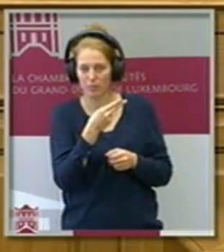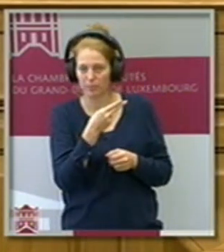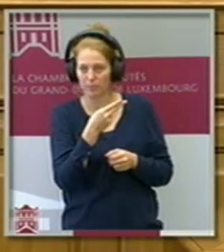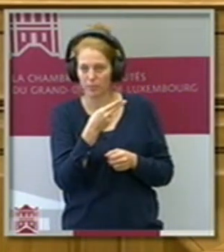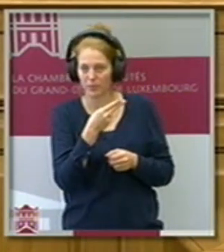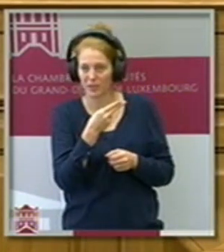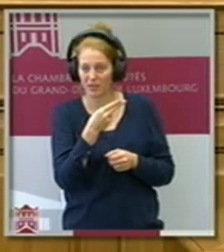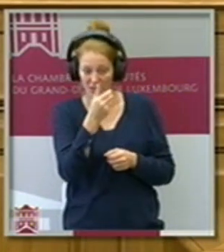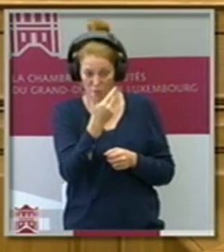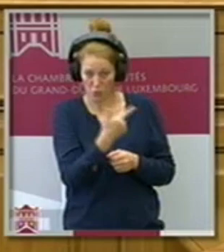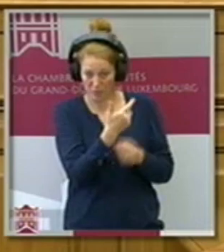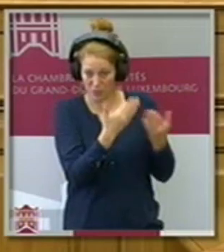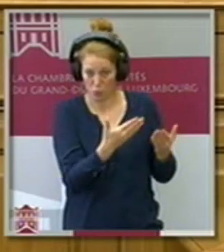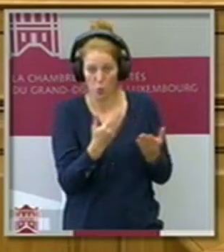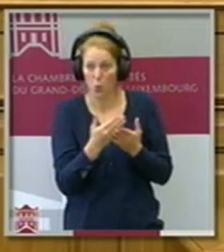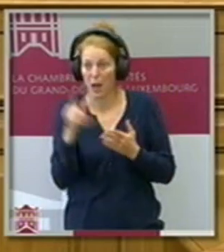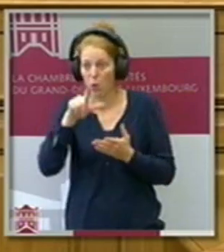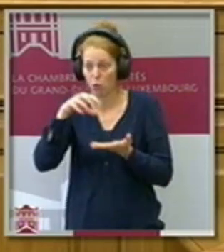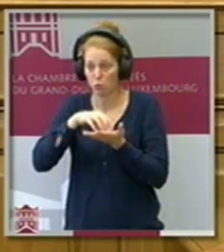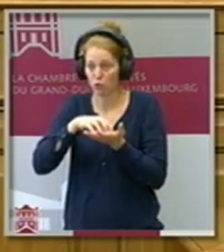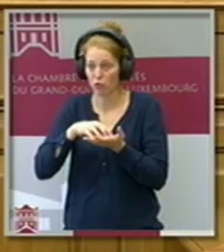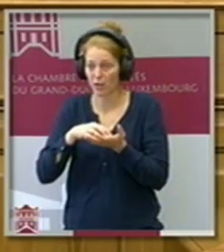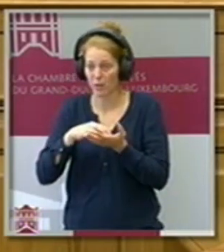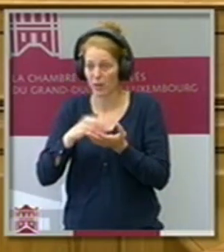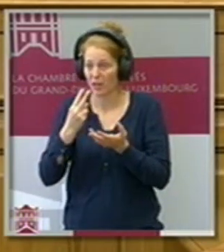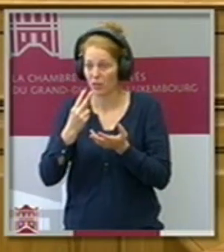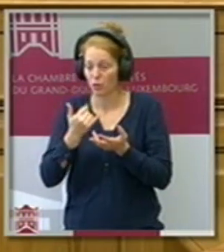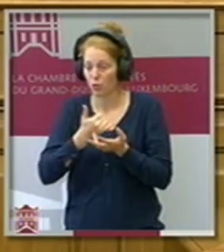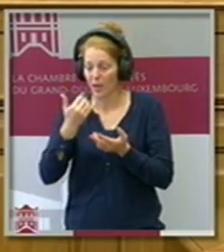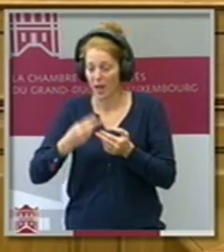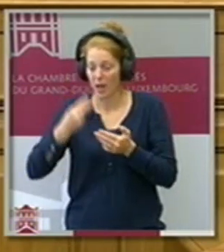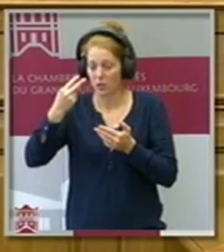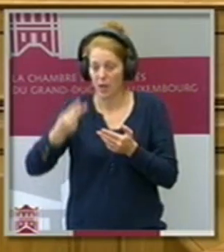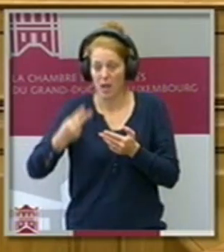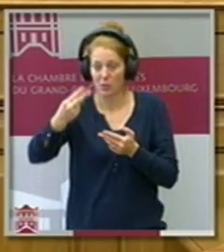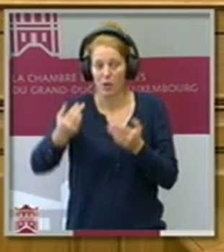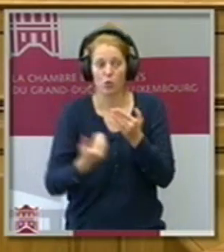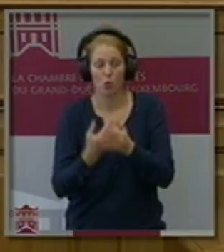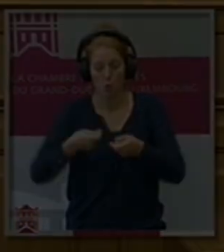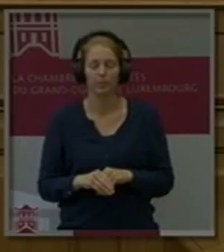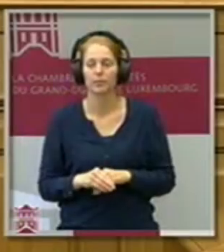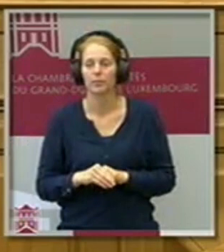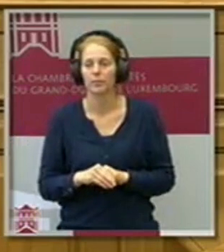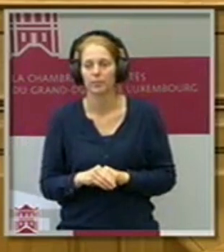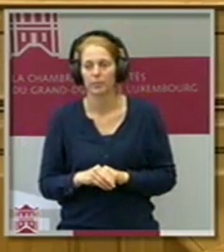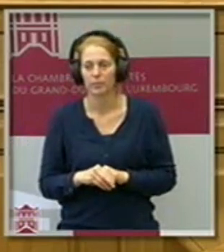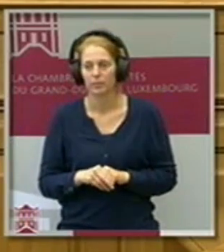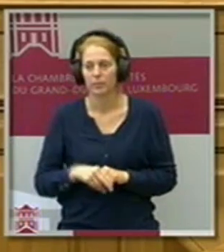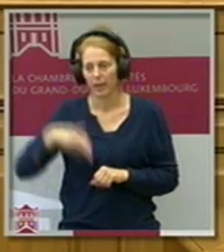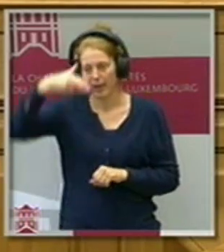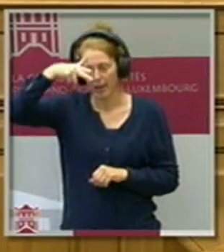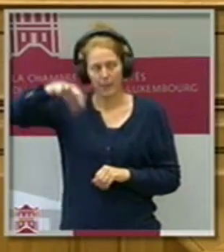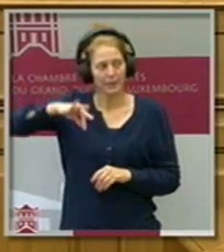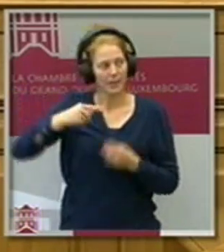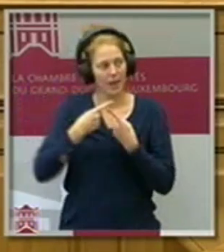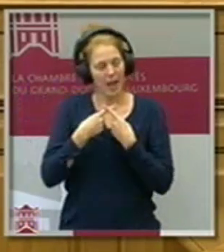Wurstum neu bauen. Das sind Chiffren, die die Wurstum hei mit sich bringen. Ein anderes Problem, den Herr